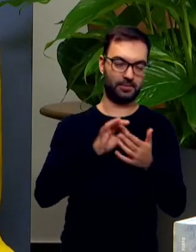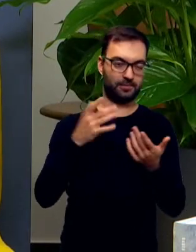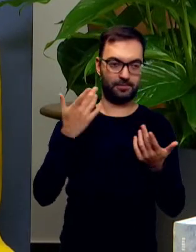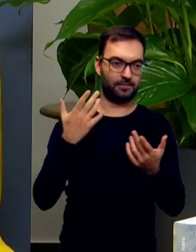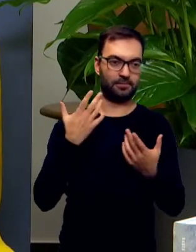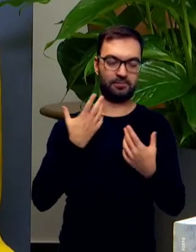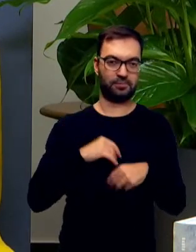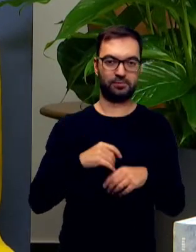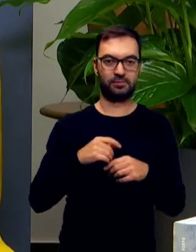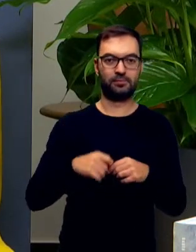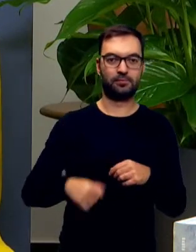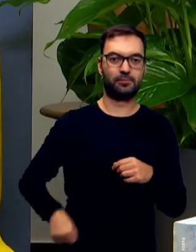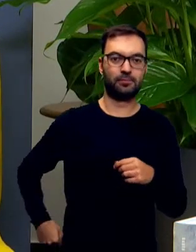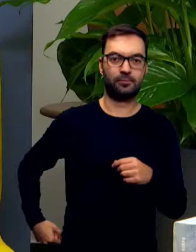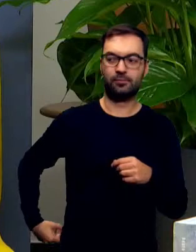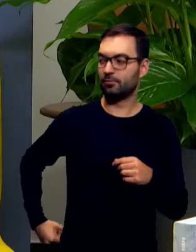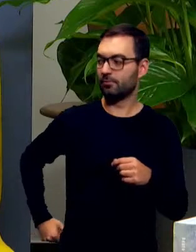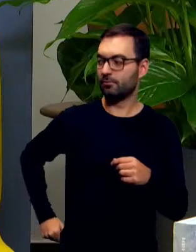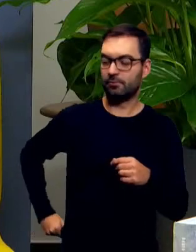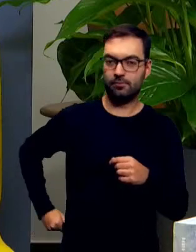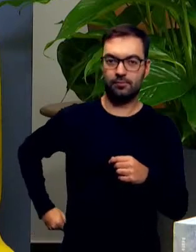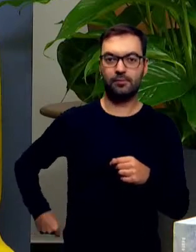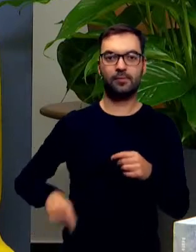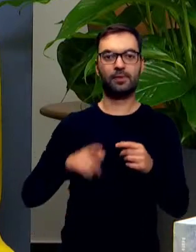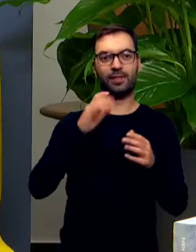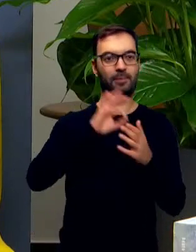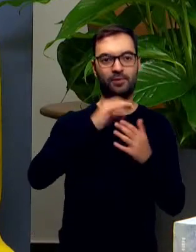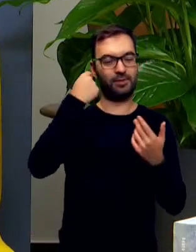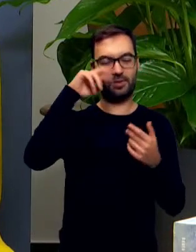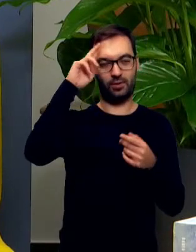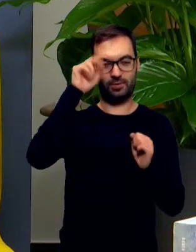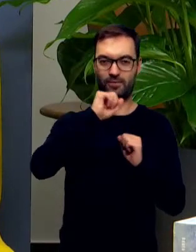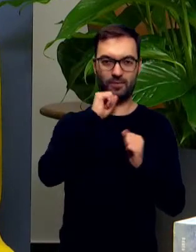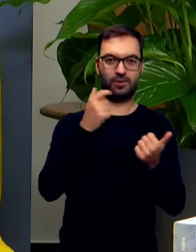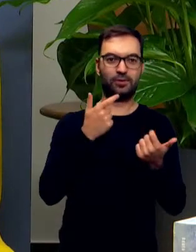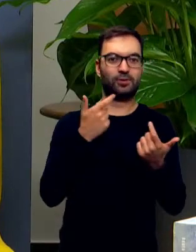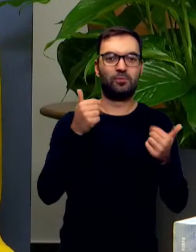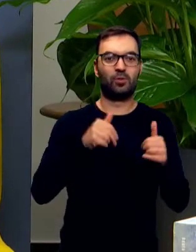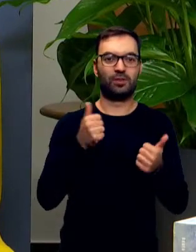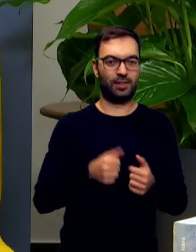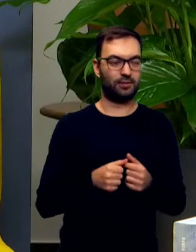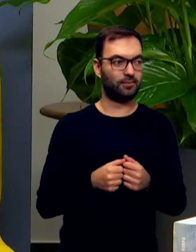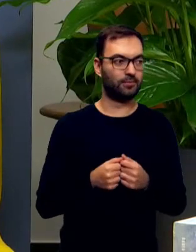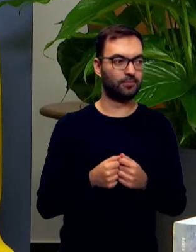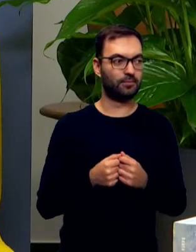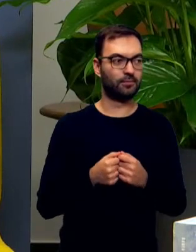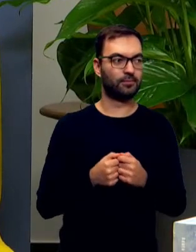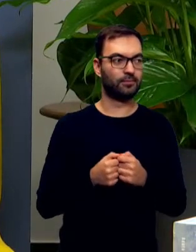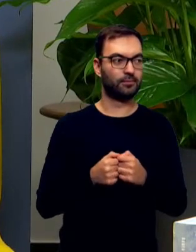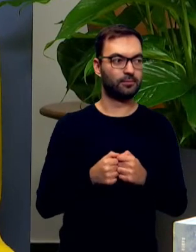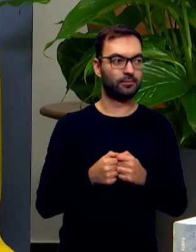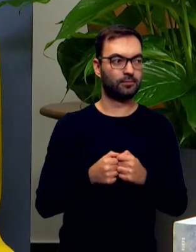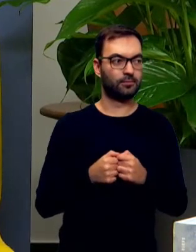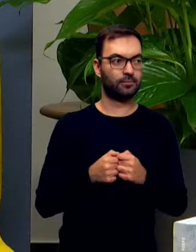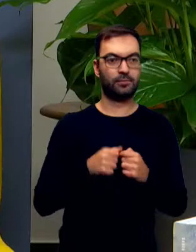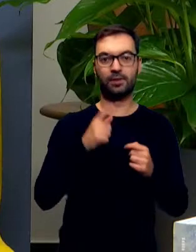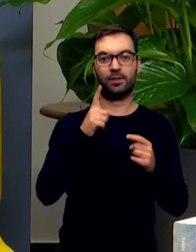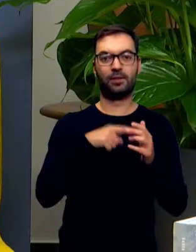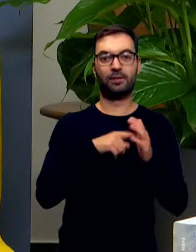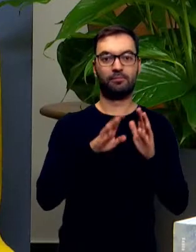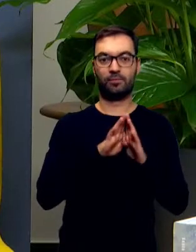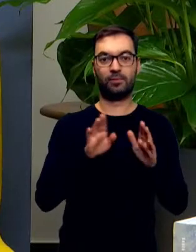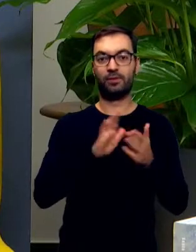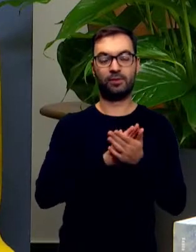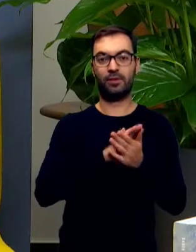pewnością absolutnie poza jakimkolwiek zasięgiem poznawczym. Oczywiście. W ten sposób należy o tym powiedzieć. Ja na moment